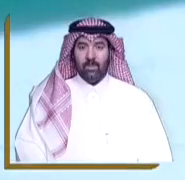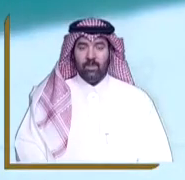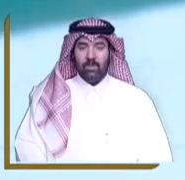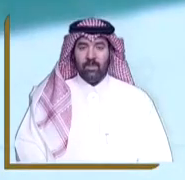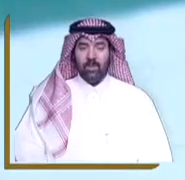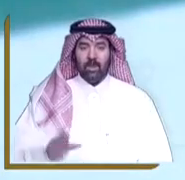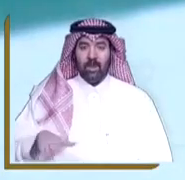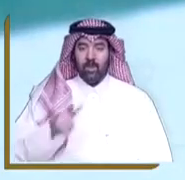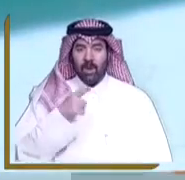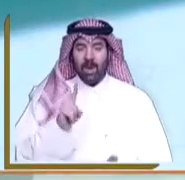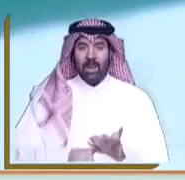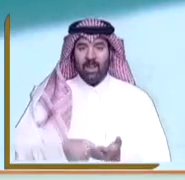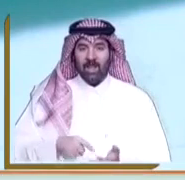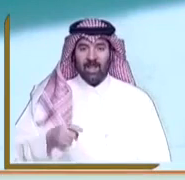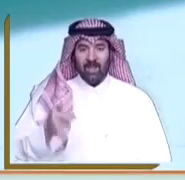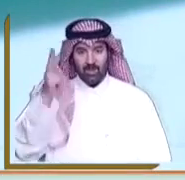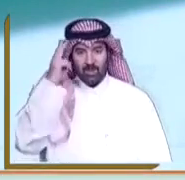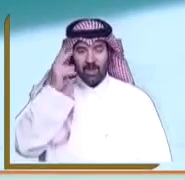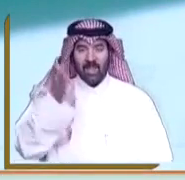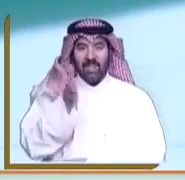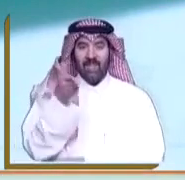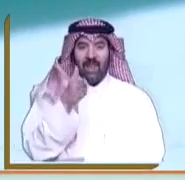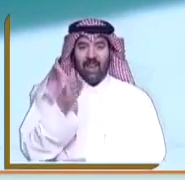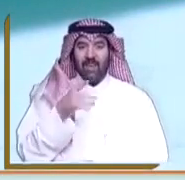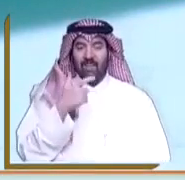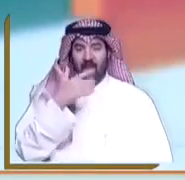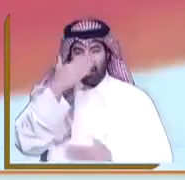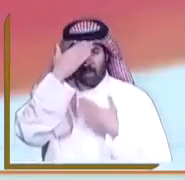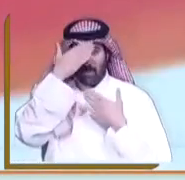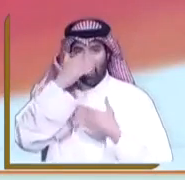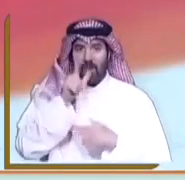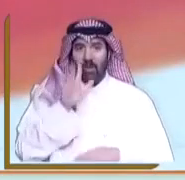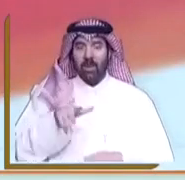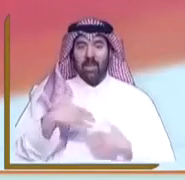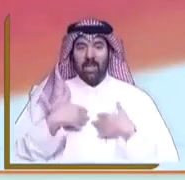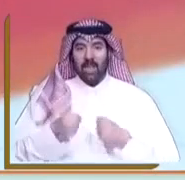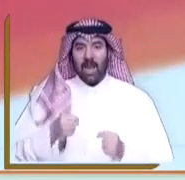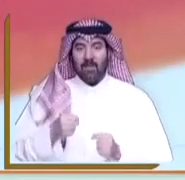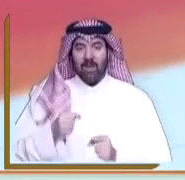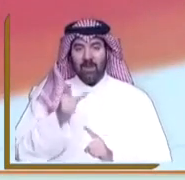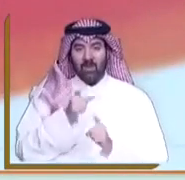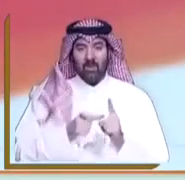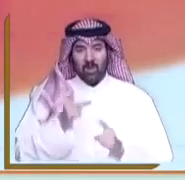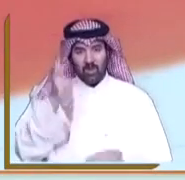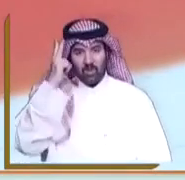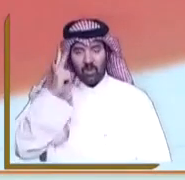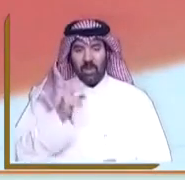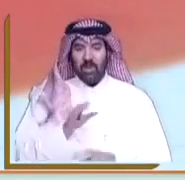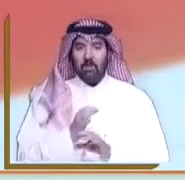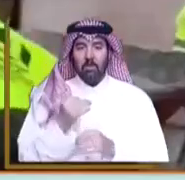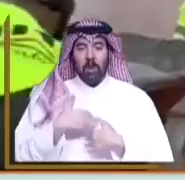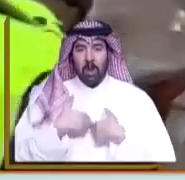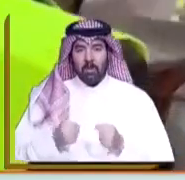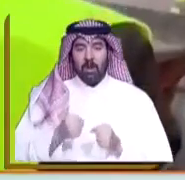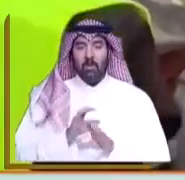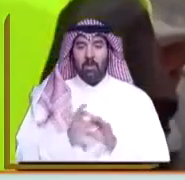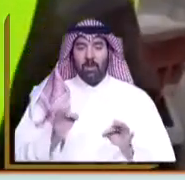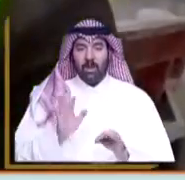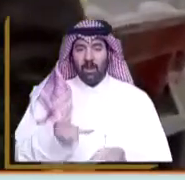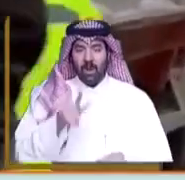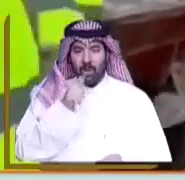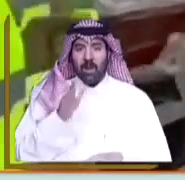هذا وأكدت سفارة المملكة بالمغرب سلامة المواطنين السعوديين حتى هذه اللحظة بعد الزلزال الذي أصاب المنطقة. وأهابت السفارة